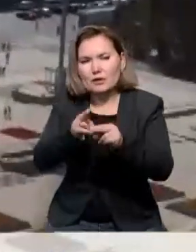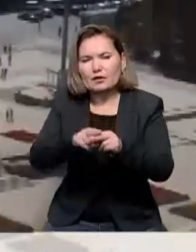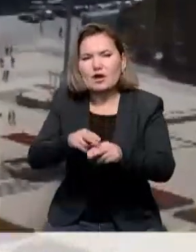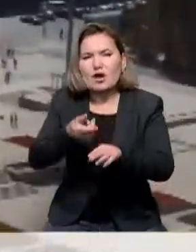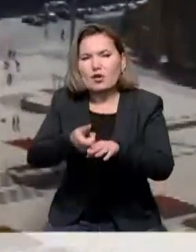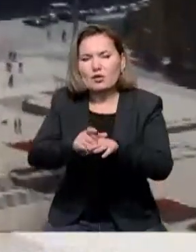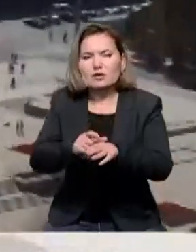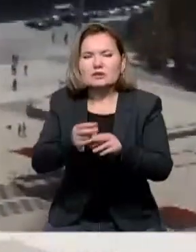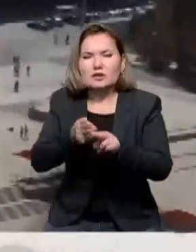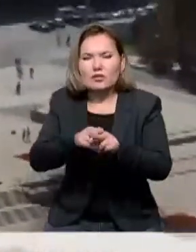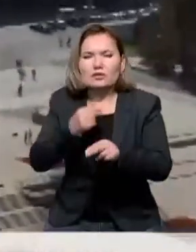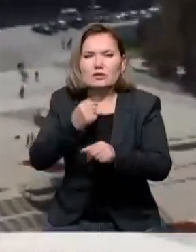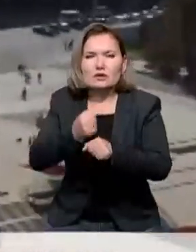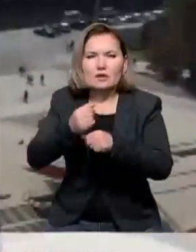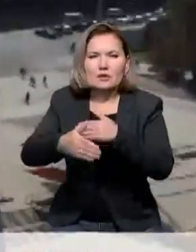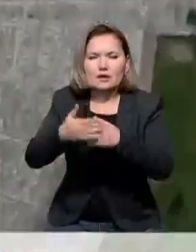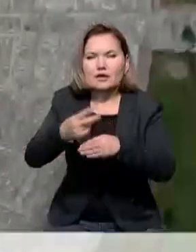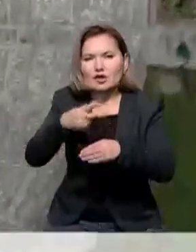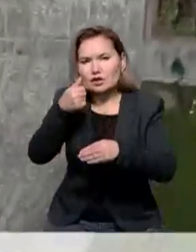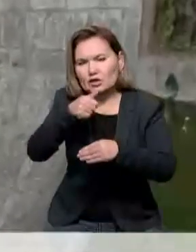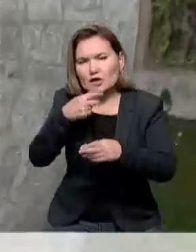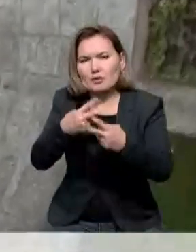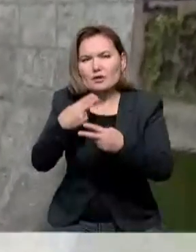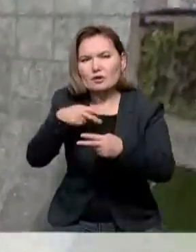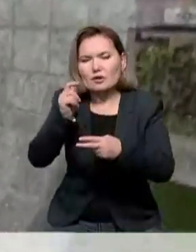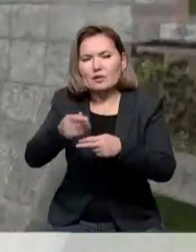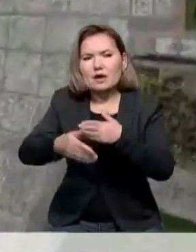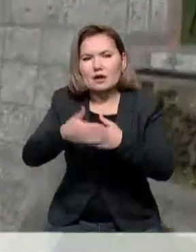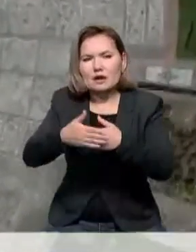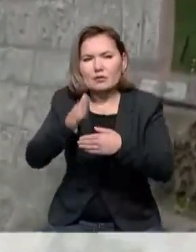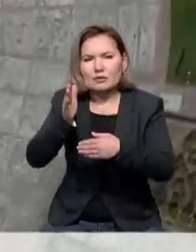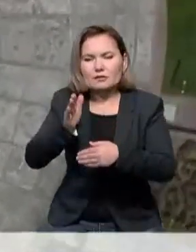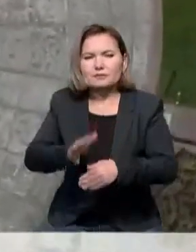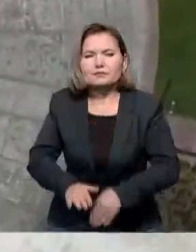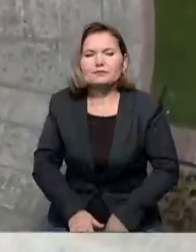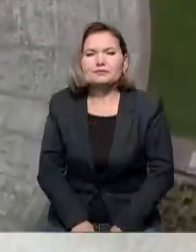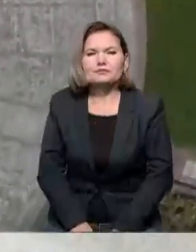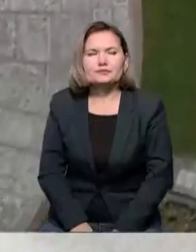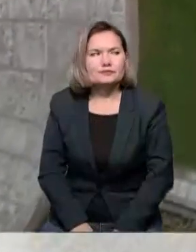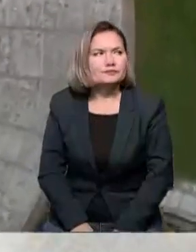іспен айналысуға тыйым салу және 2 жылға дейін бас бостандығынан айыру жазасы қарастырылған.